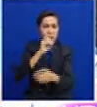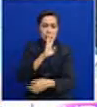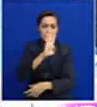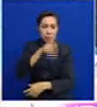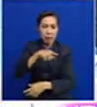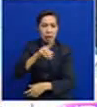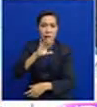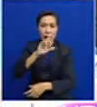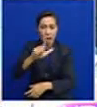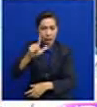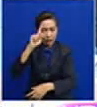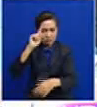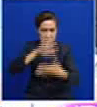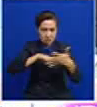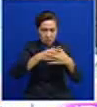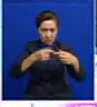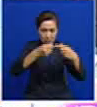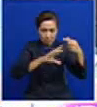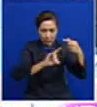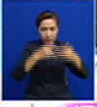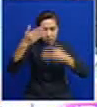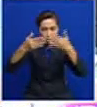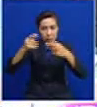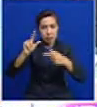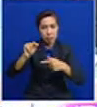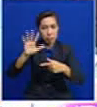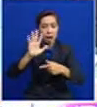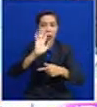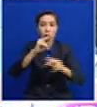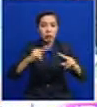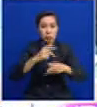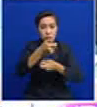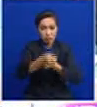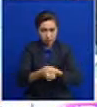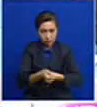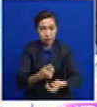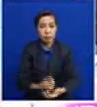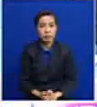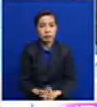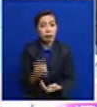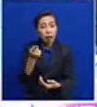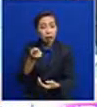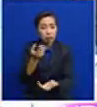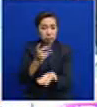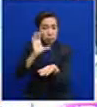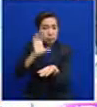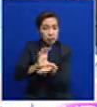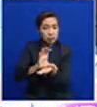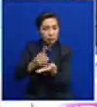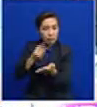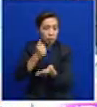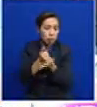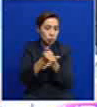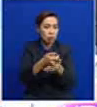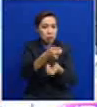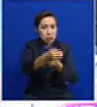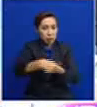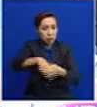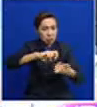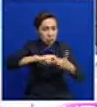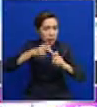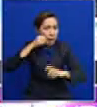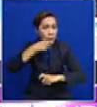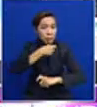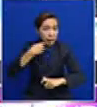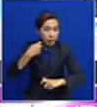น8มาตรการ25กิจกรรมของกระทรวงเกษตรและสหกรณ์ค่ะนำไปช่วยเหลือพี่น้องเกษตรกรที่ประสบปัญหาภัยแล้ง